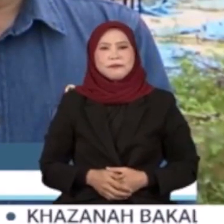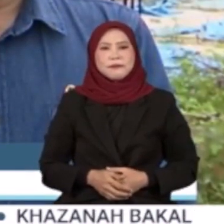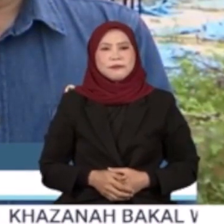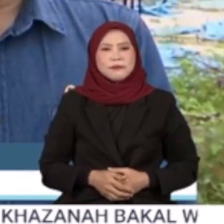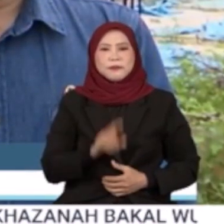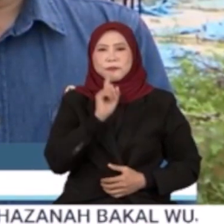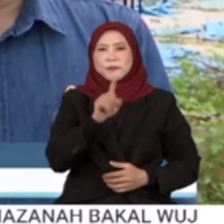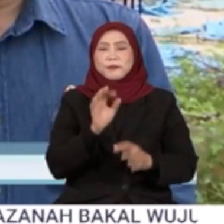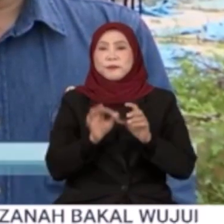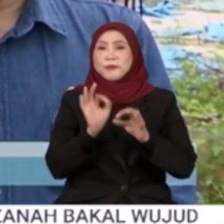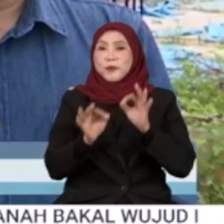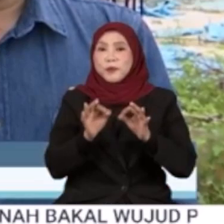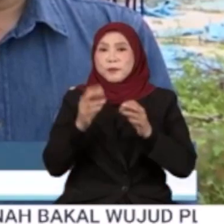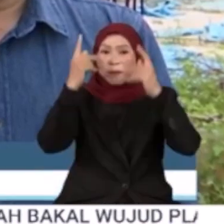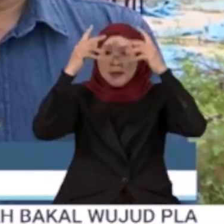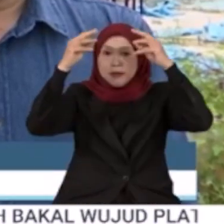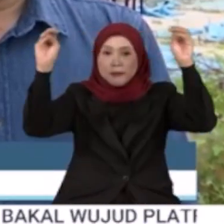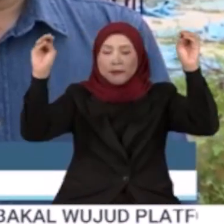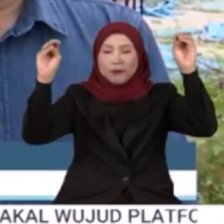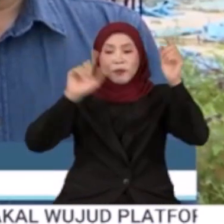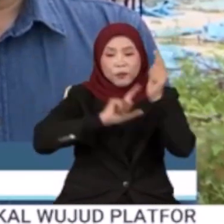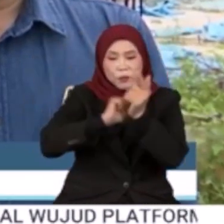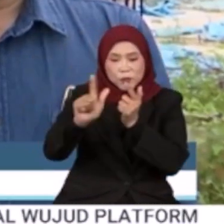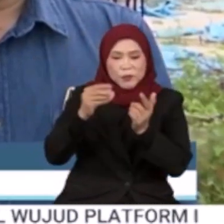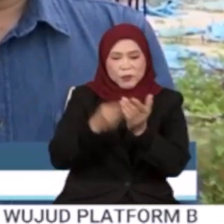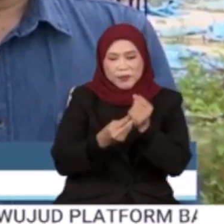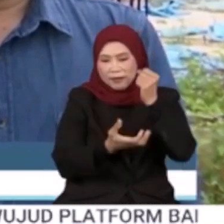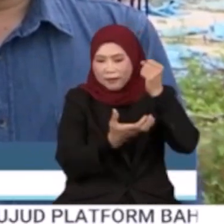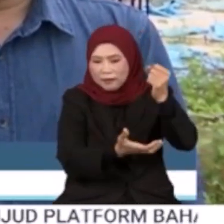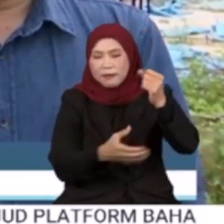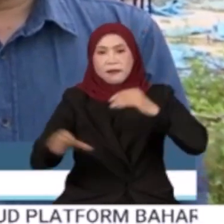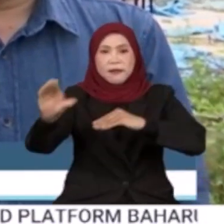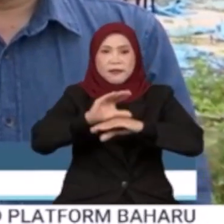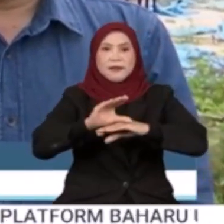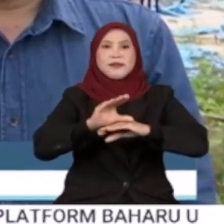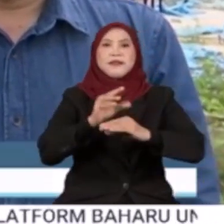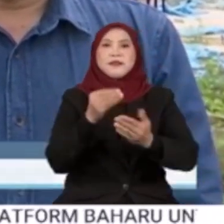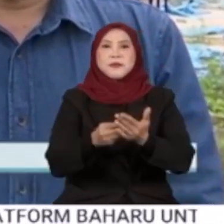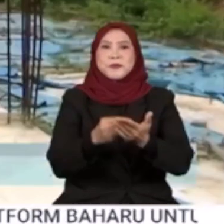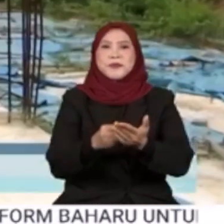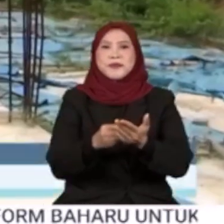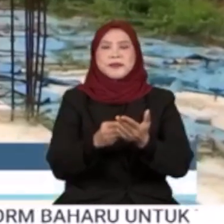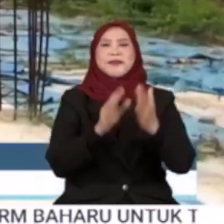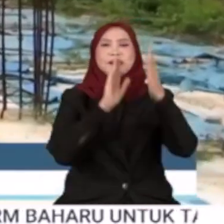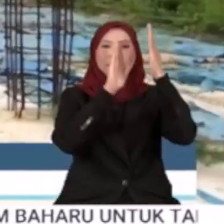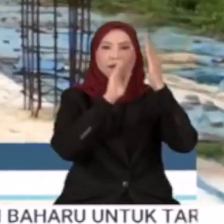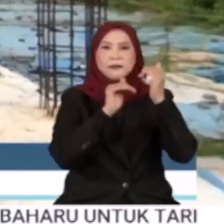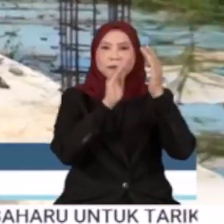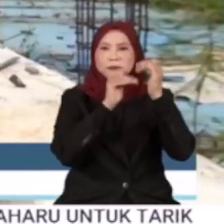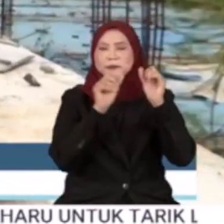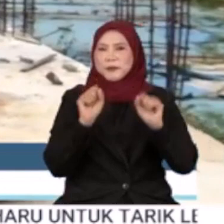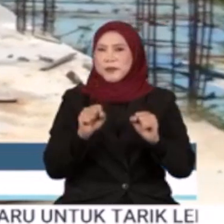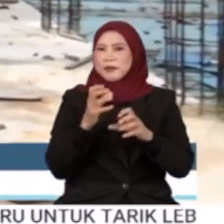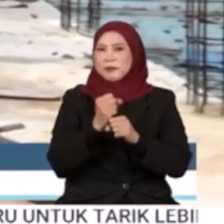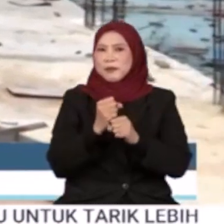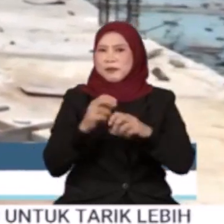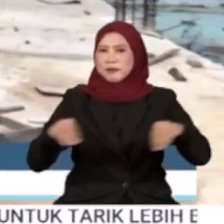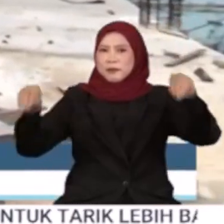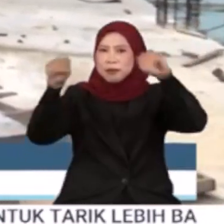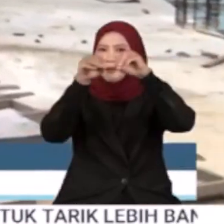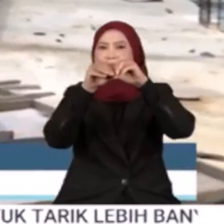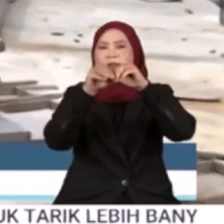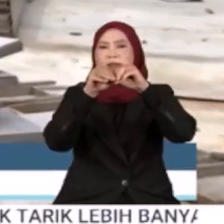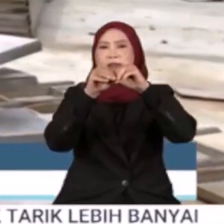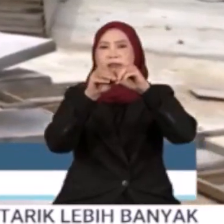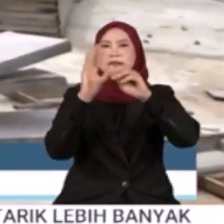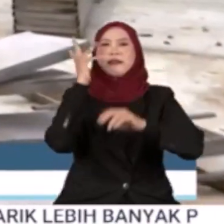Bila PM dapat berita ini, PM luluskan peruntukan tambahan dengan harapan kita dapat sebuah masjid yang